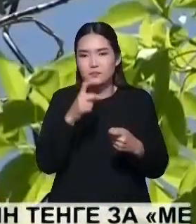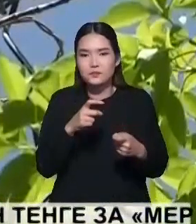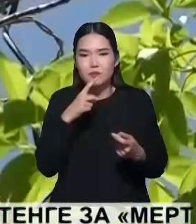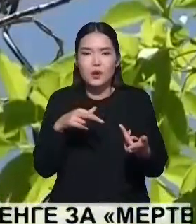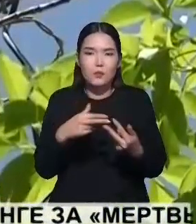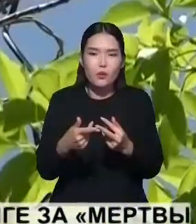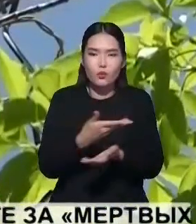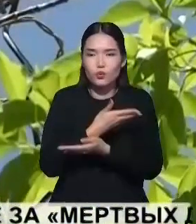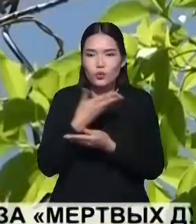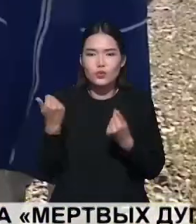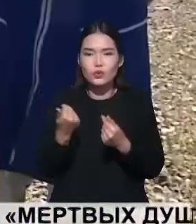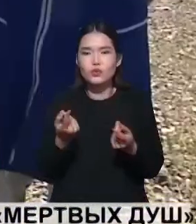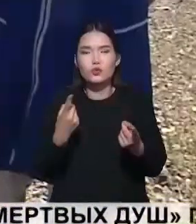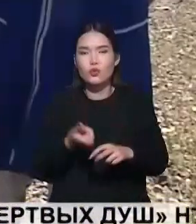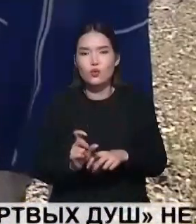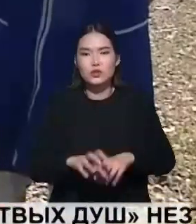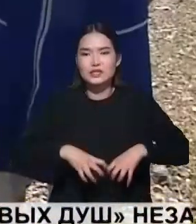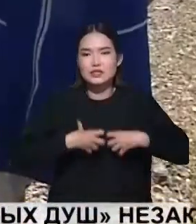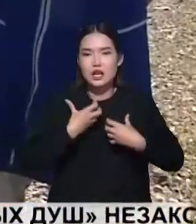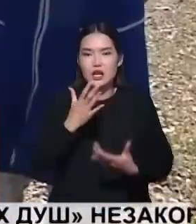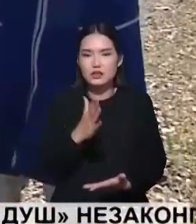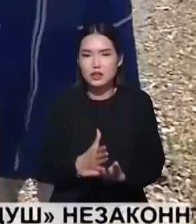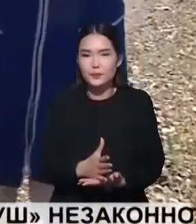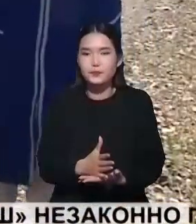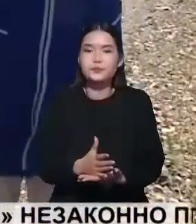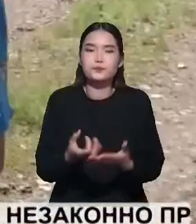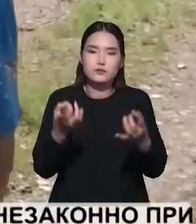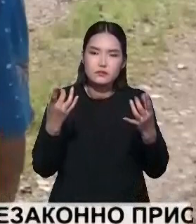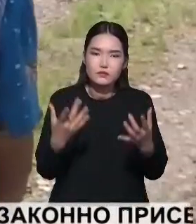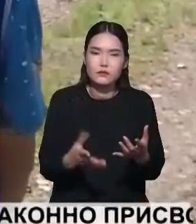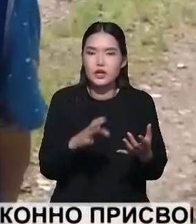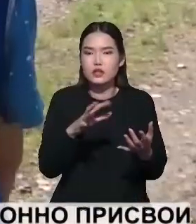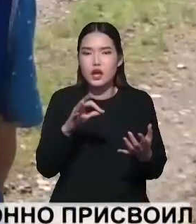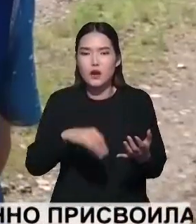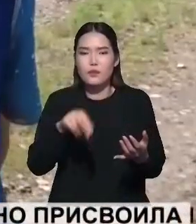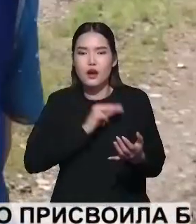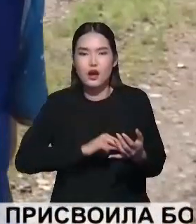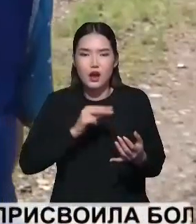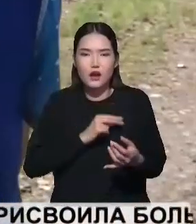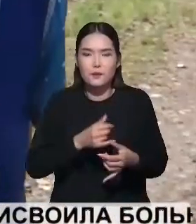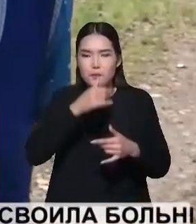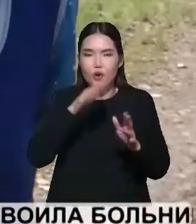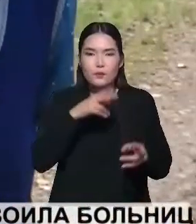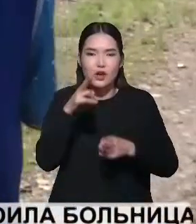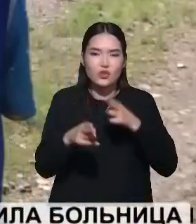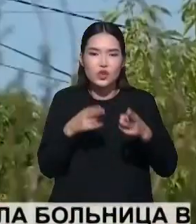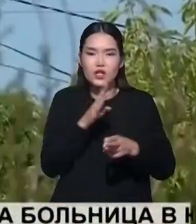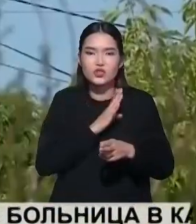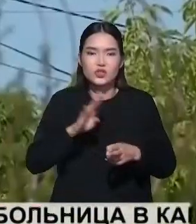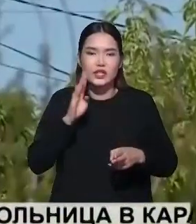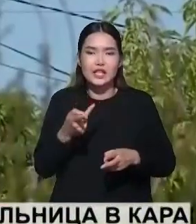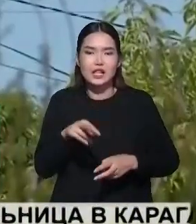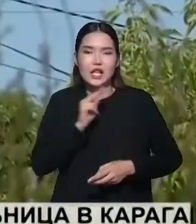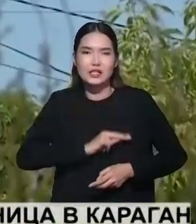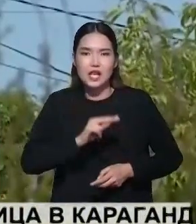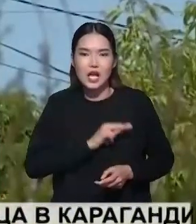меняет нам. Страшно. У Марьям Акушевой супруг с инвалидностью. Работы по дому много, жалуется женщина. Для нормального ухода